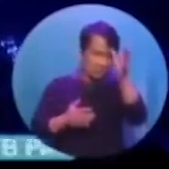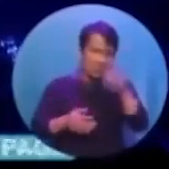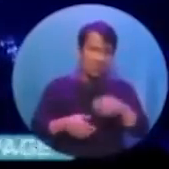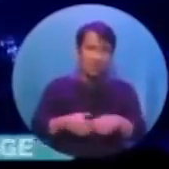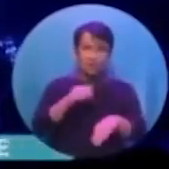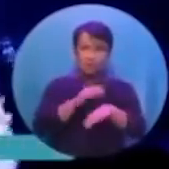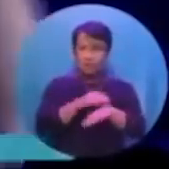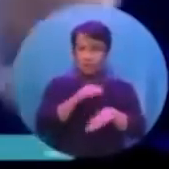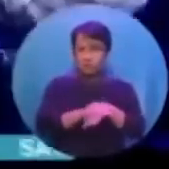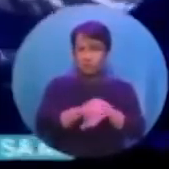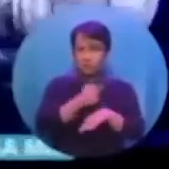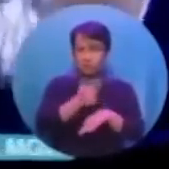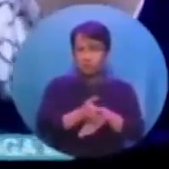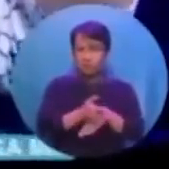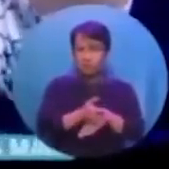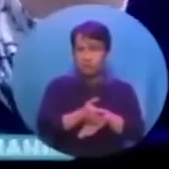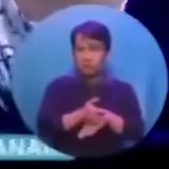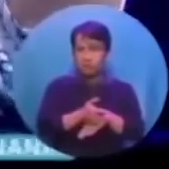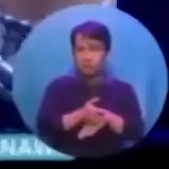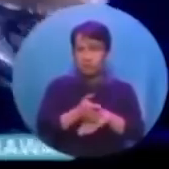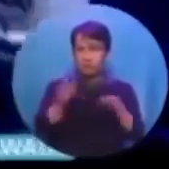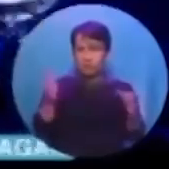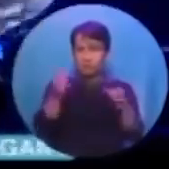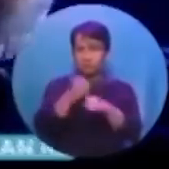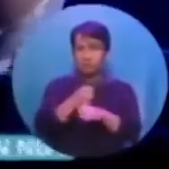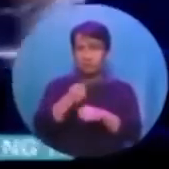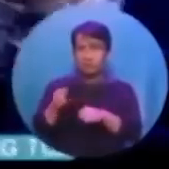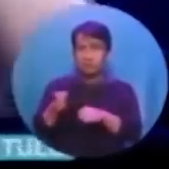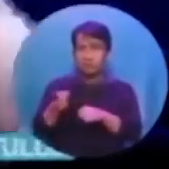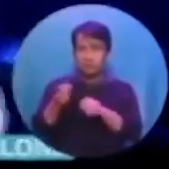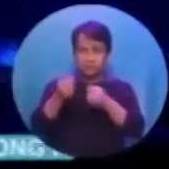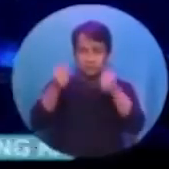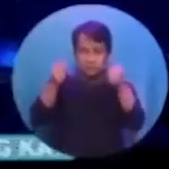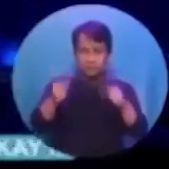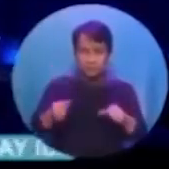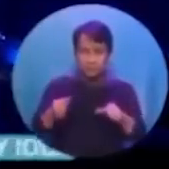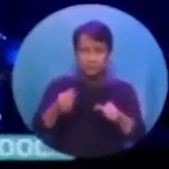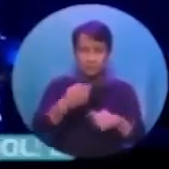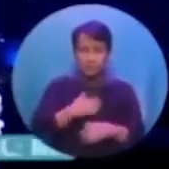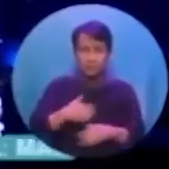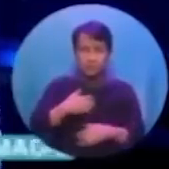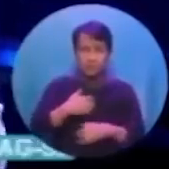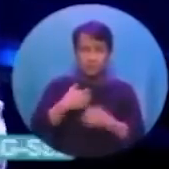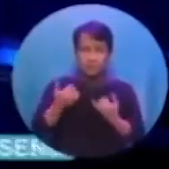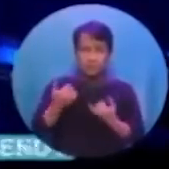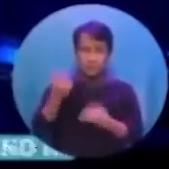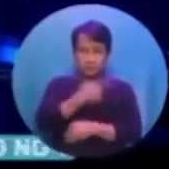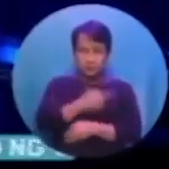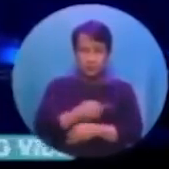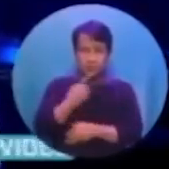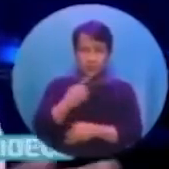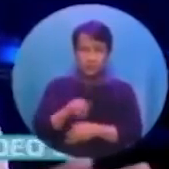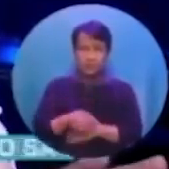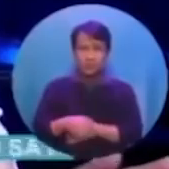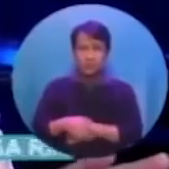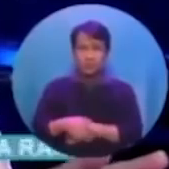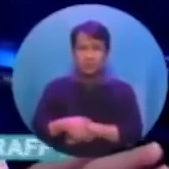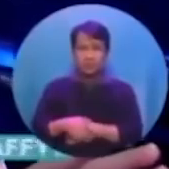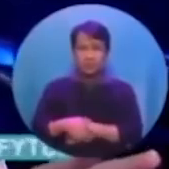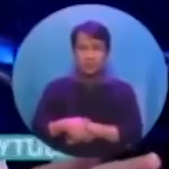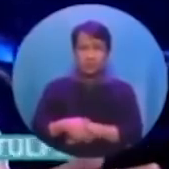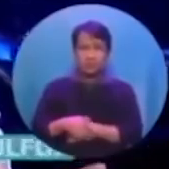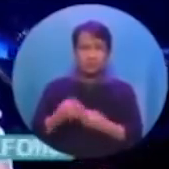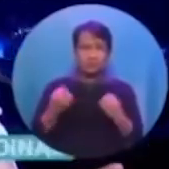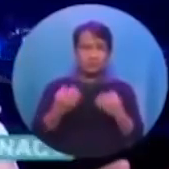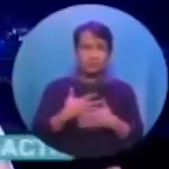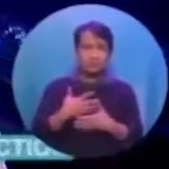o tinakot daw sila. Pati sila nagko-conclude na sila sa mga ipinresent na reklamo sa kanila, no, ngayong araw. Si Mary Povey naman, Diyos ko,